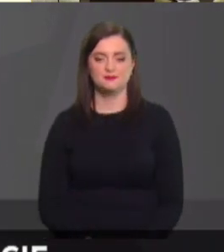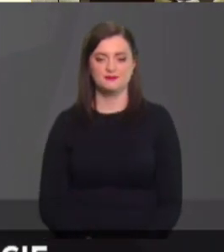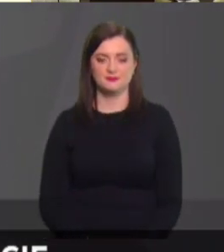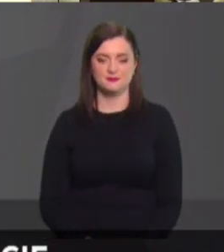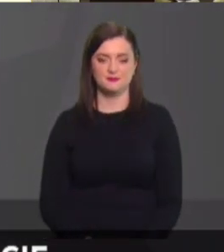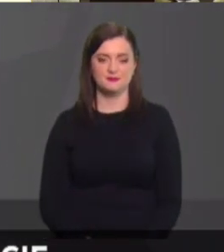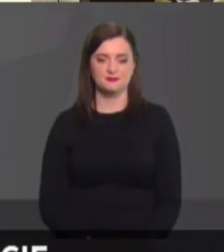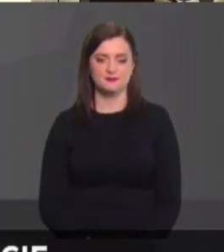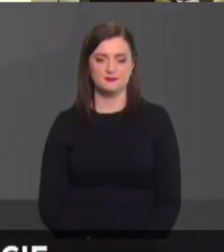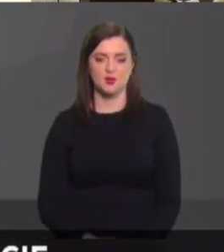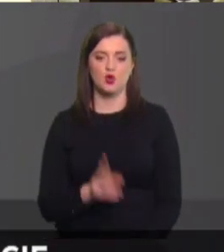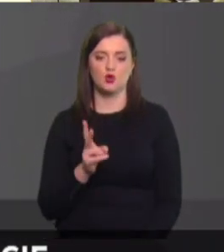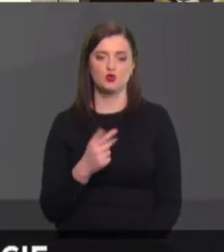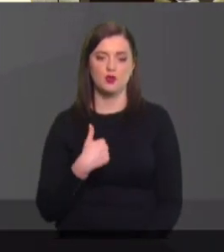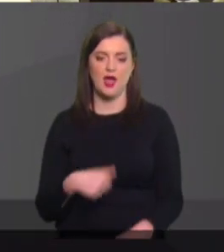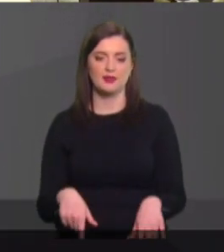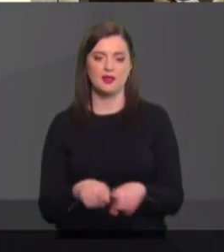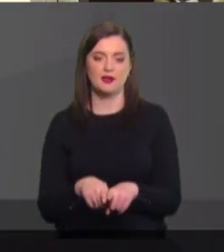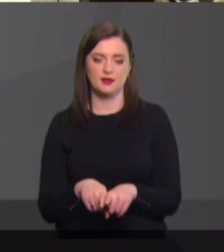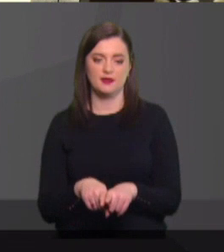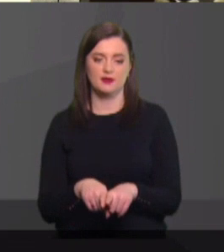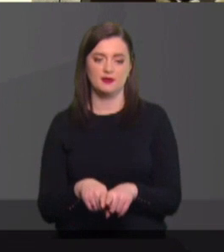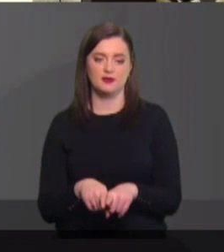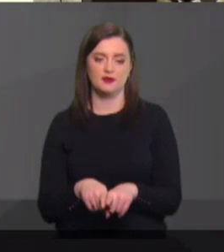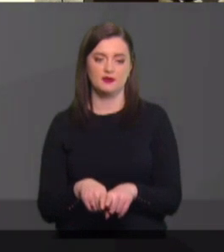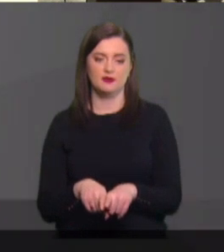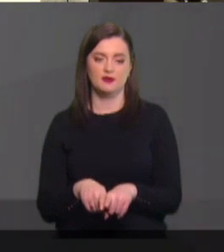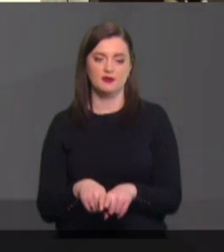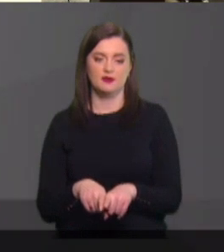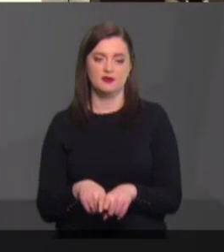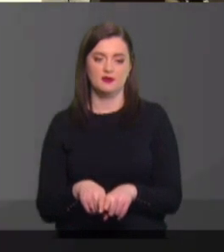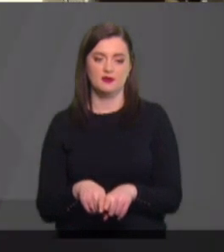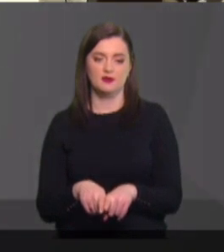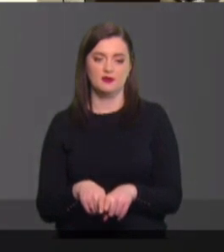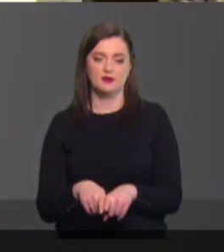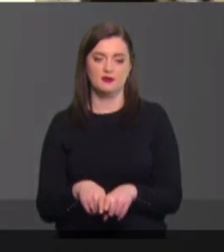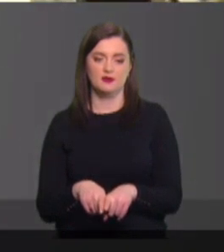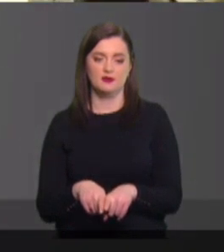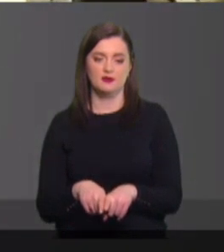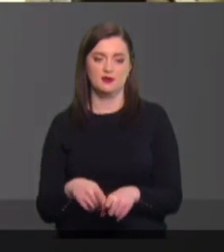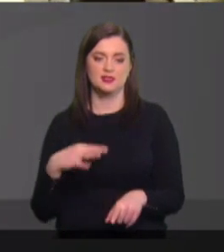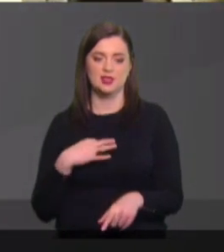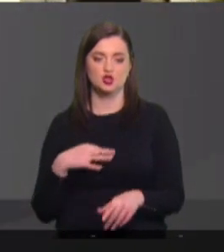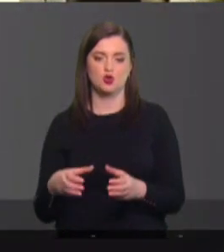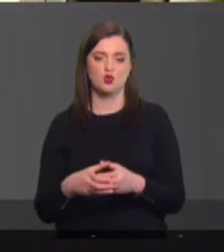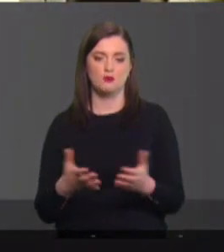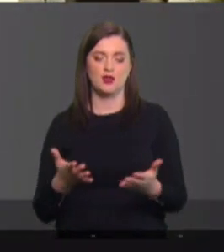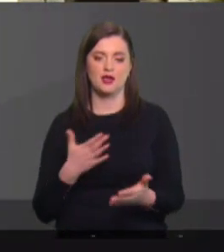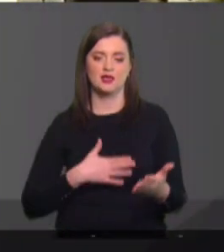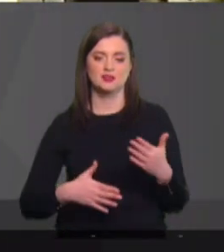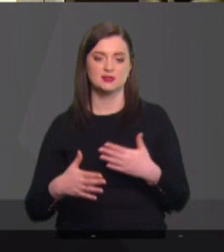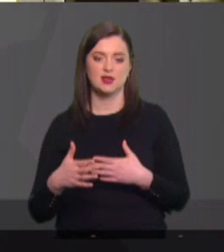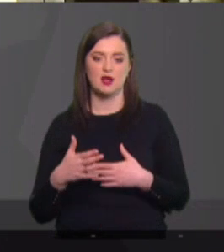Що існує такий кентавр, монстр, безвідомча слідча група, яка замість